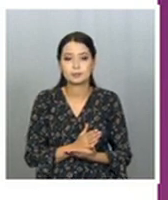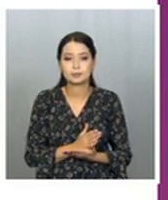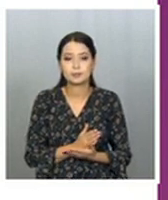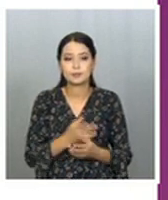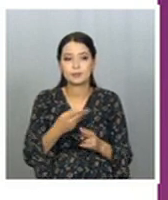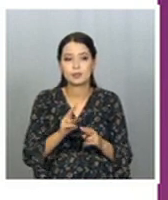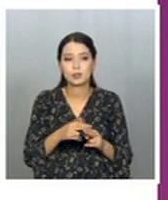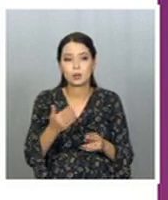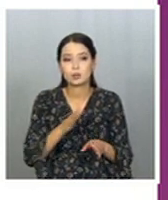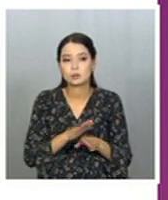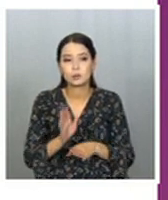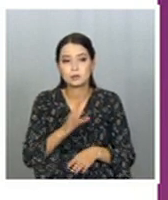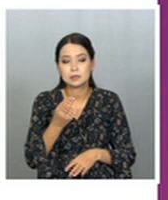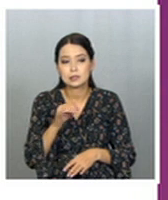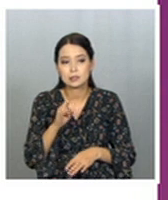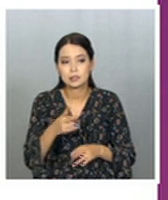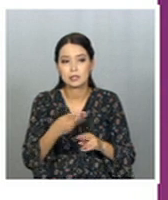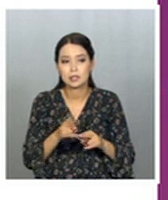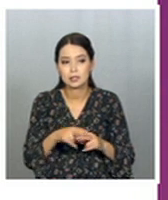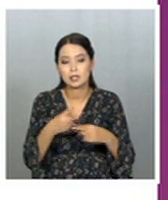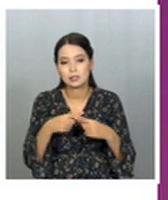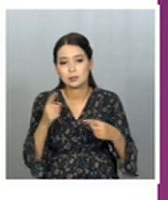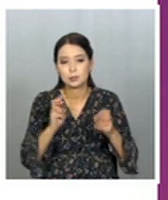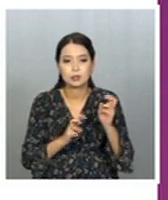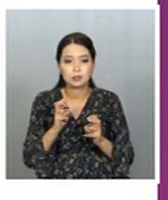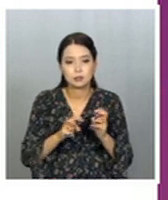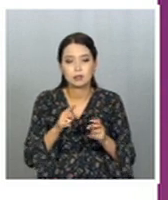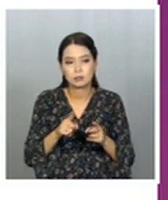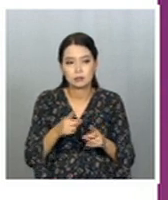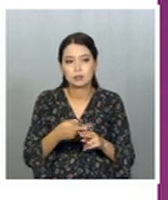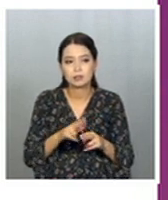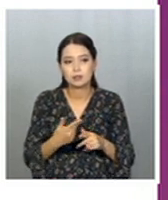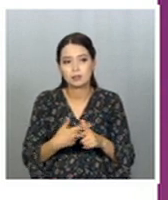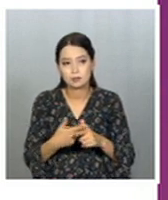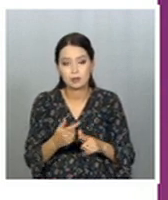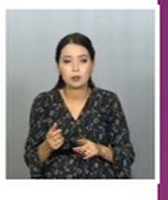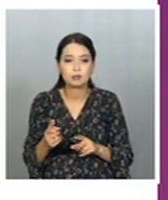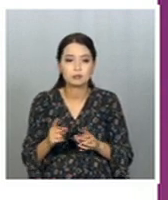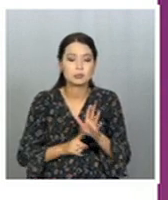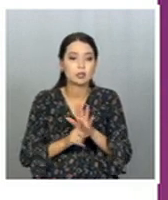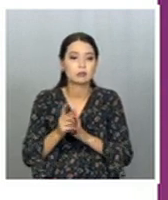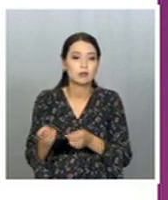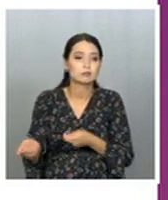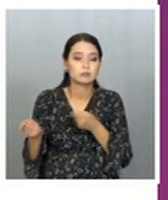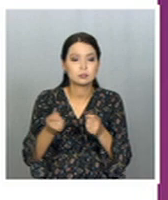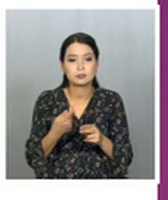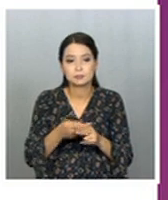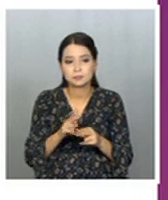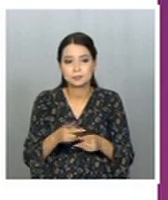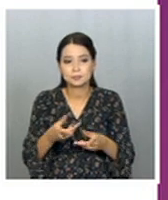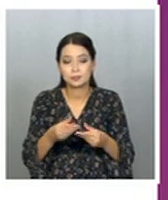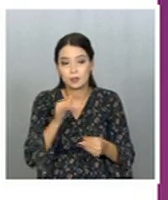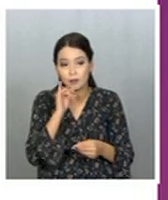циклды зауыт бұл жерде кенді өндіріп, оны байыту процесі жүргізіледі. Қайта өңдеу